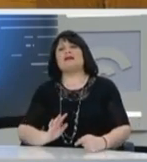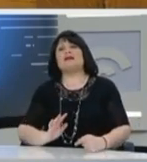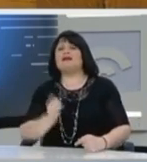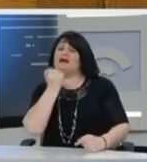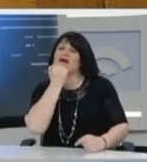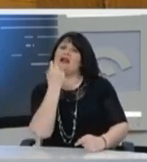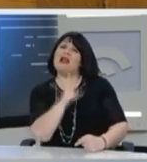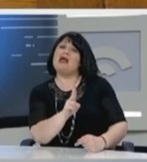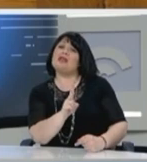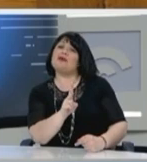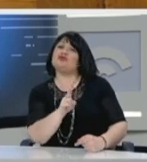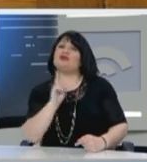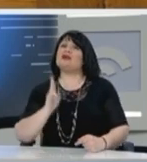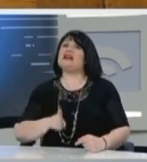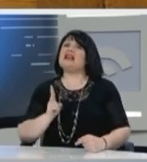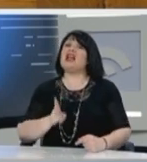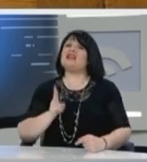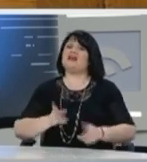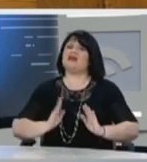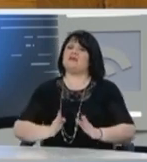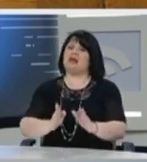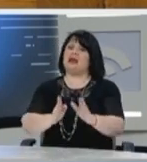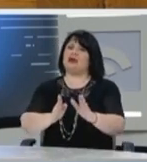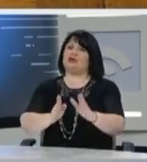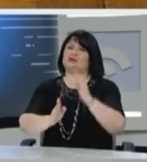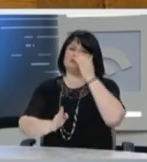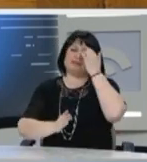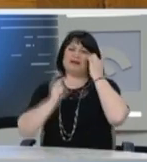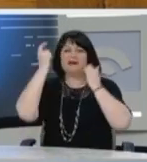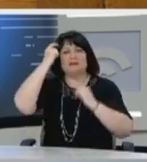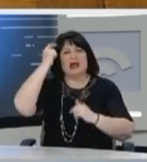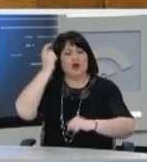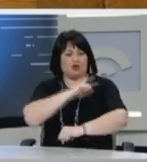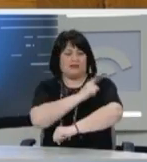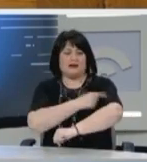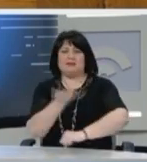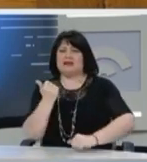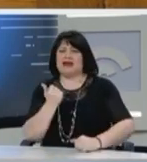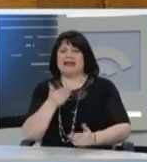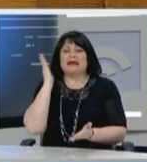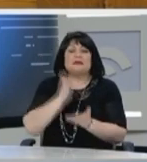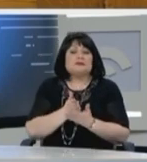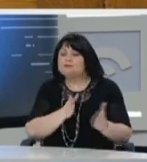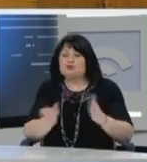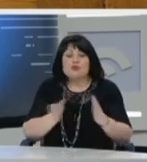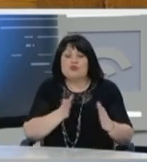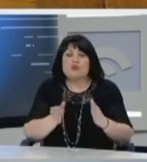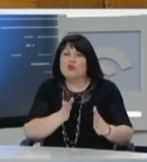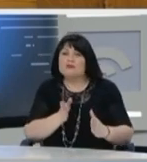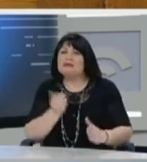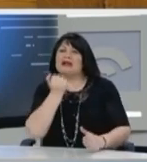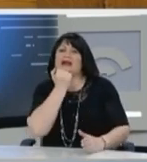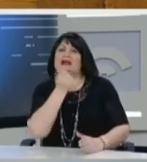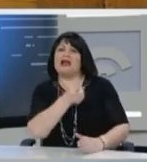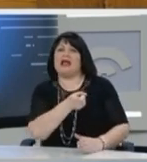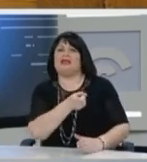λάθος του. Θα είναι κακή η εξέλιξή του. Αν δεν έχει τη δύναμη και την κρίση να διαλέξει κόμμα και